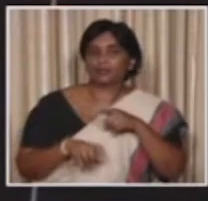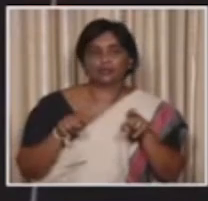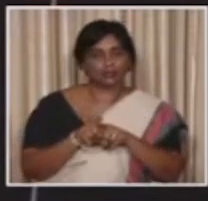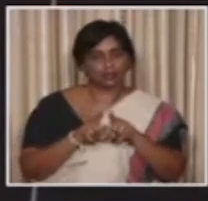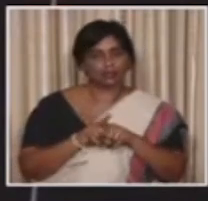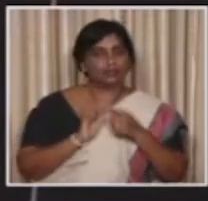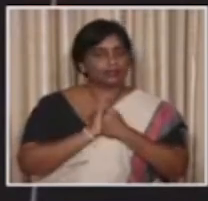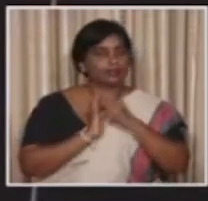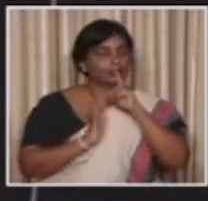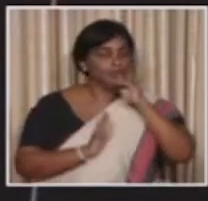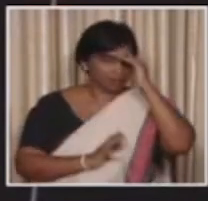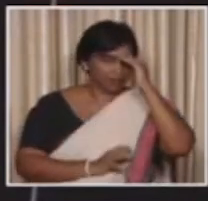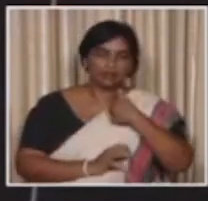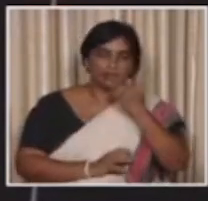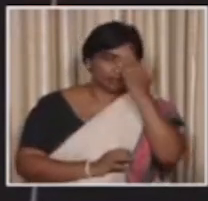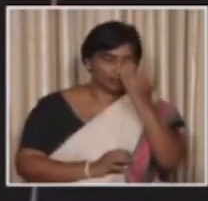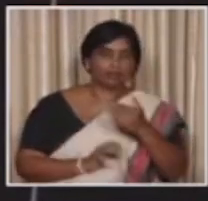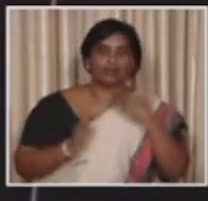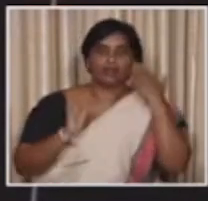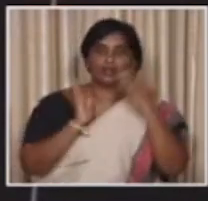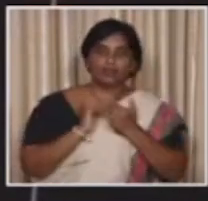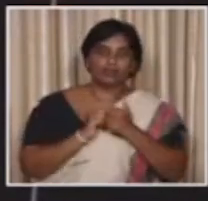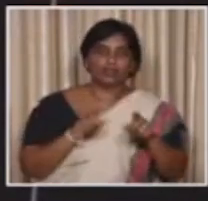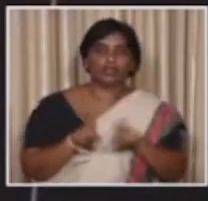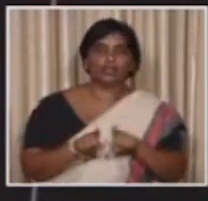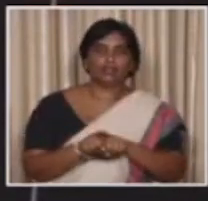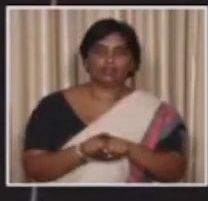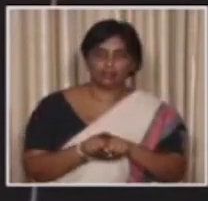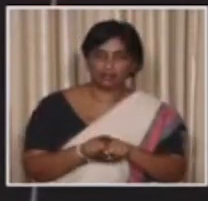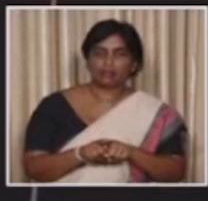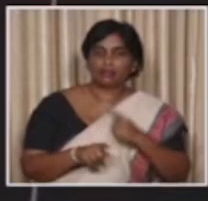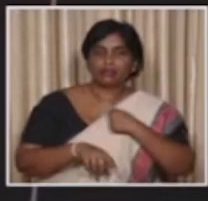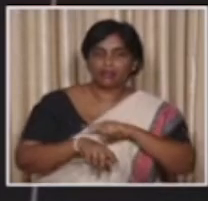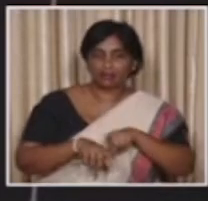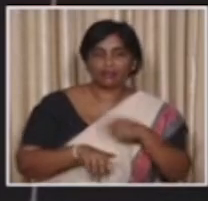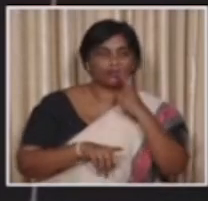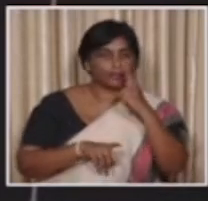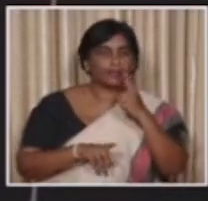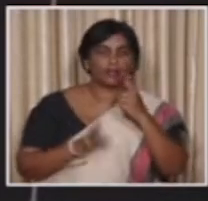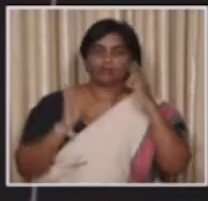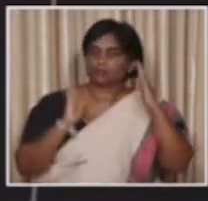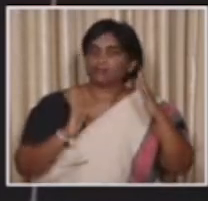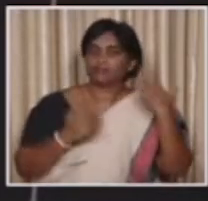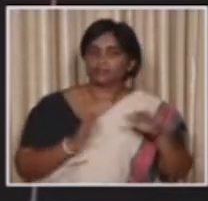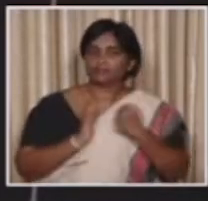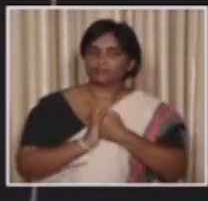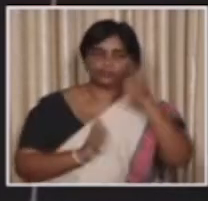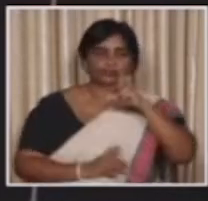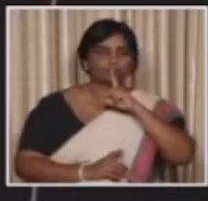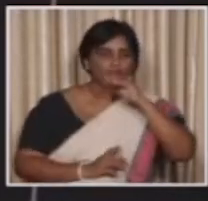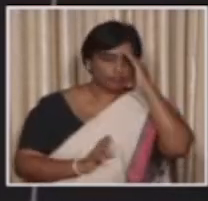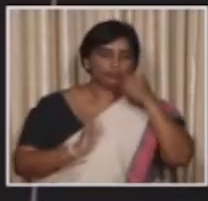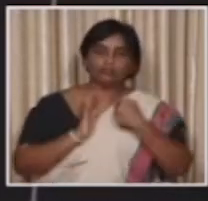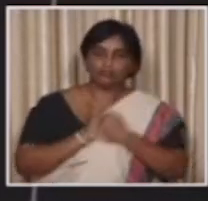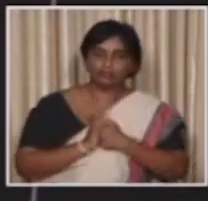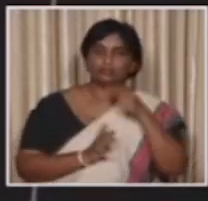අපි ගරු කතානායකතුමාගෙන් ඉතාම ගෞරවයෙන් ඉල්ලීමක් කරනවා. උදේ ප්‍රශ්නවලට තියෙන පැය ඉන්න පැයෙන් මේක ඉවර කරන්න. අපි නියෝජ්‍ය කතානායකතුමාට බොහොම ගරු